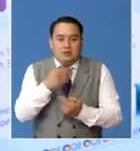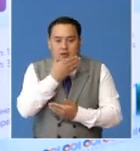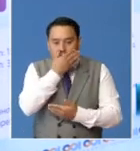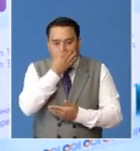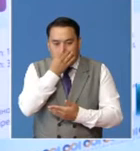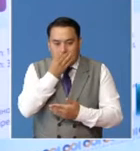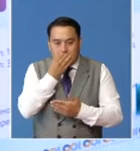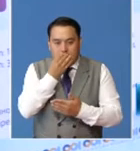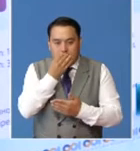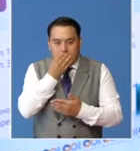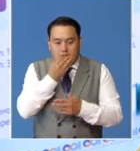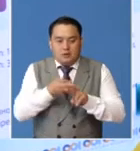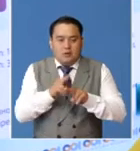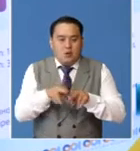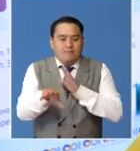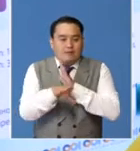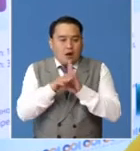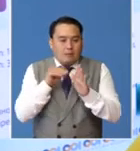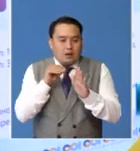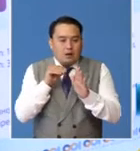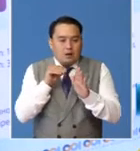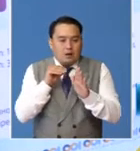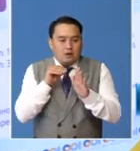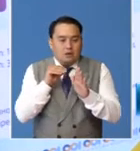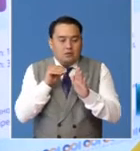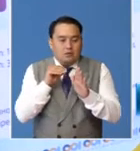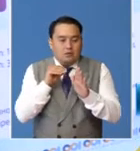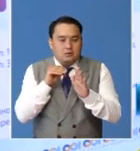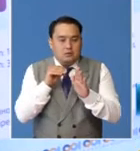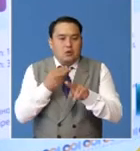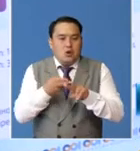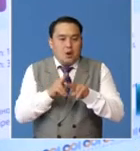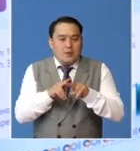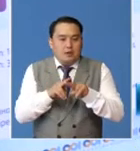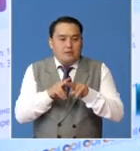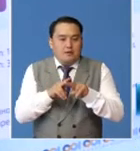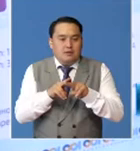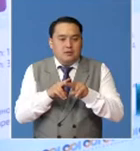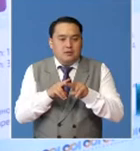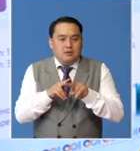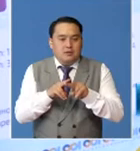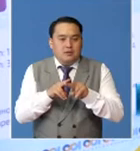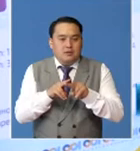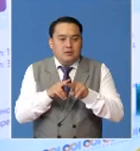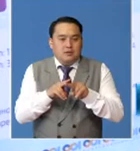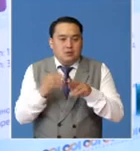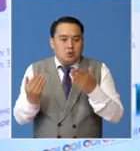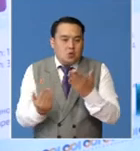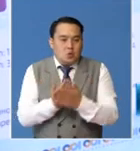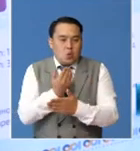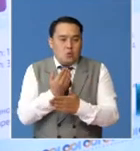действительности, и после этого будут выбираться победители, да? Кроме этого, в Алтын-Сапе появилась новая,